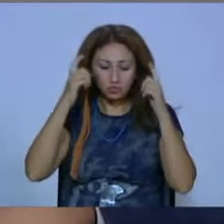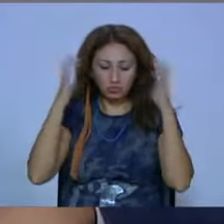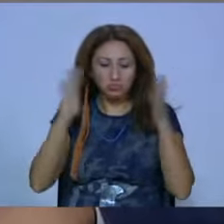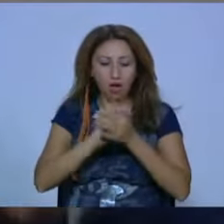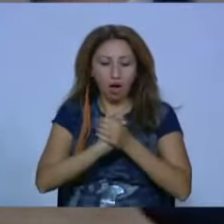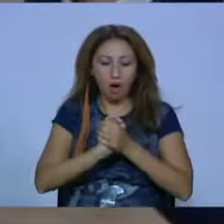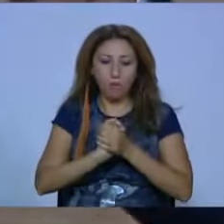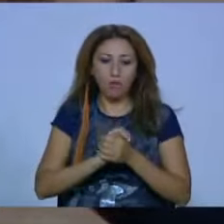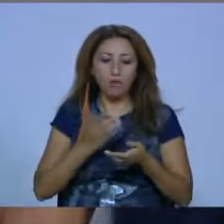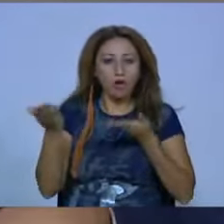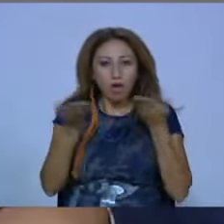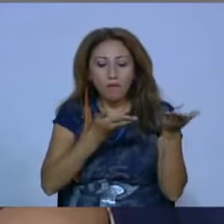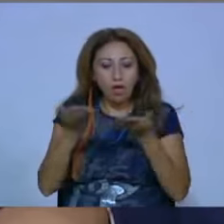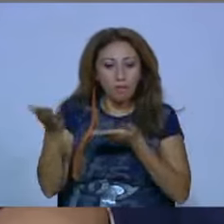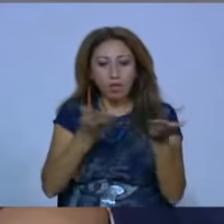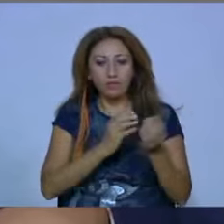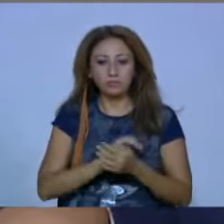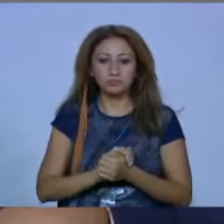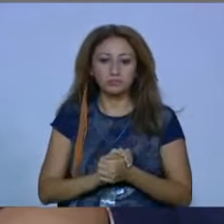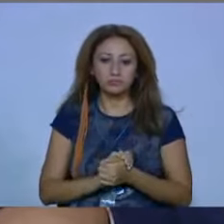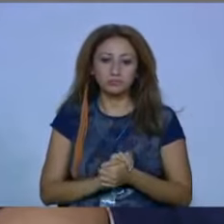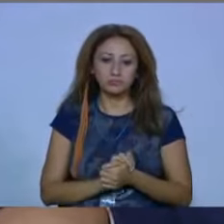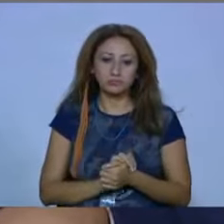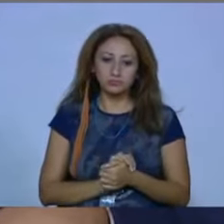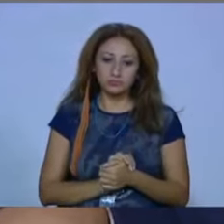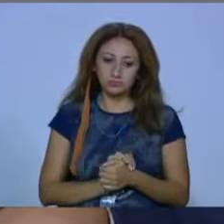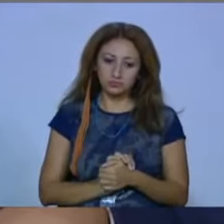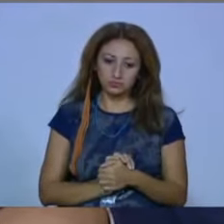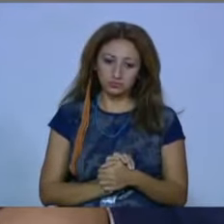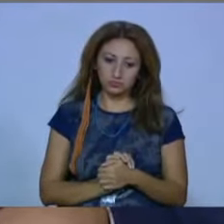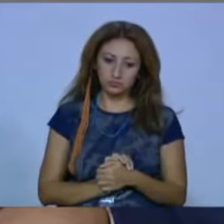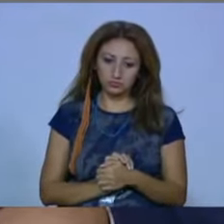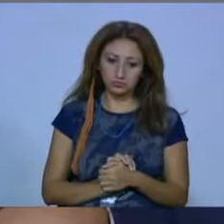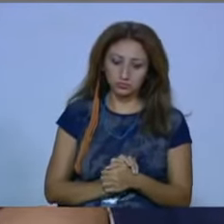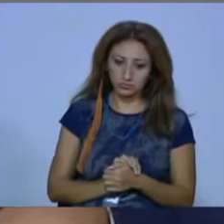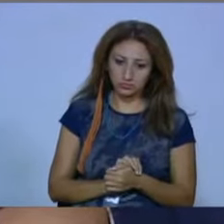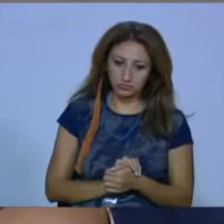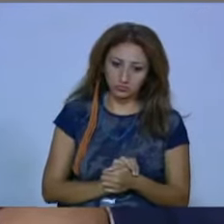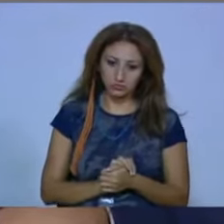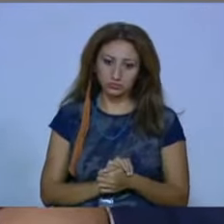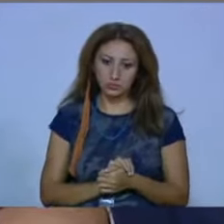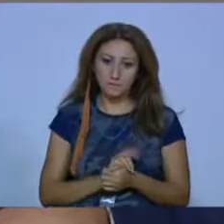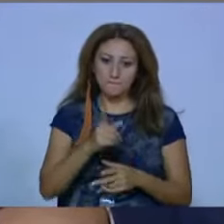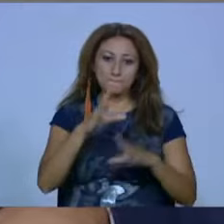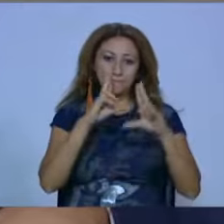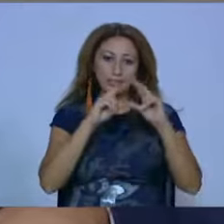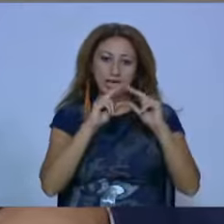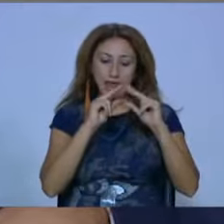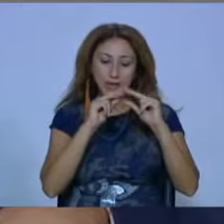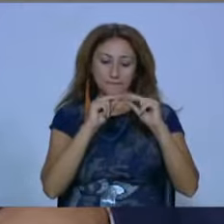طبعا. فهو كان من زواره وكنا بنروح له ونقعد معاه. وكمان كان